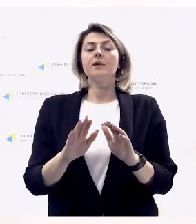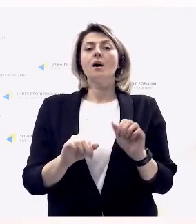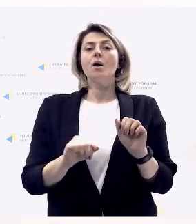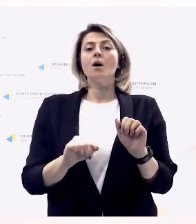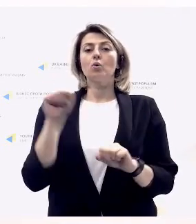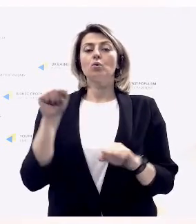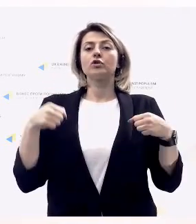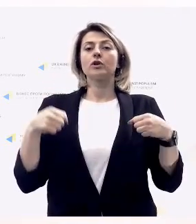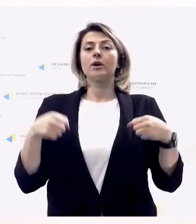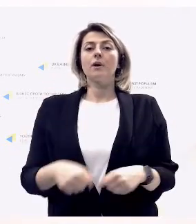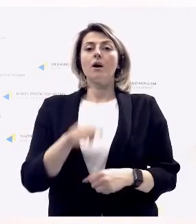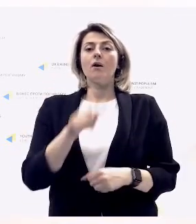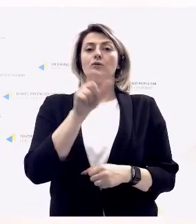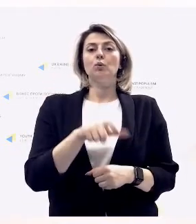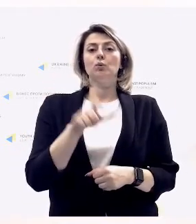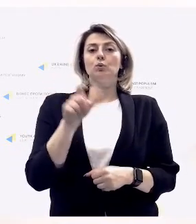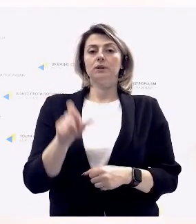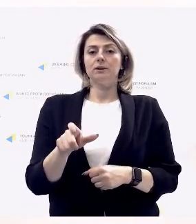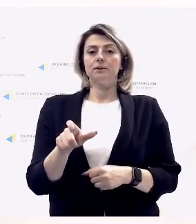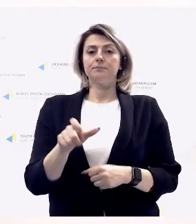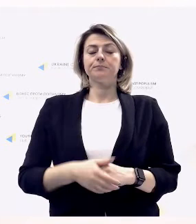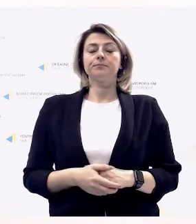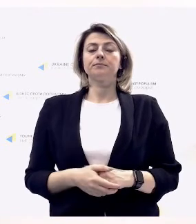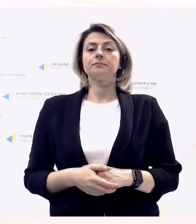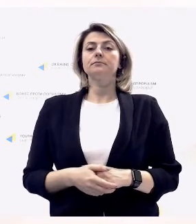порушення прав людини